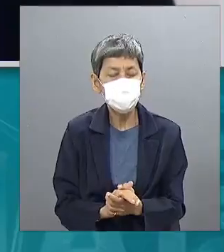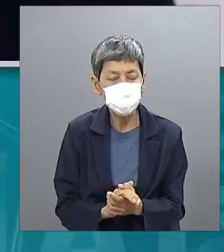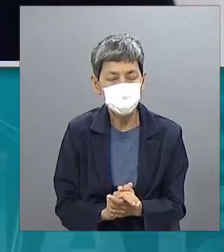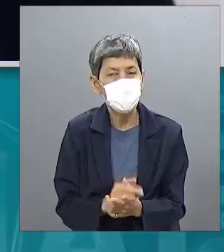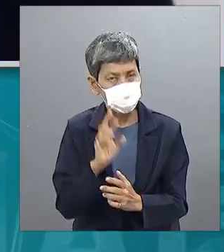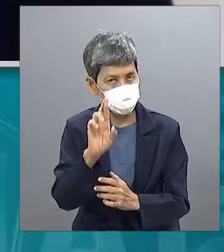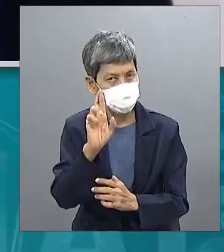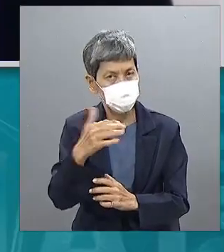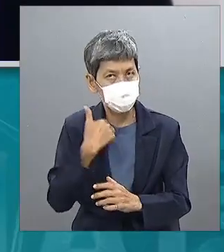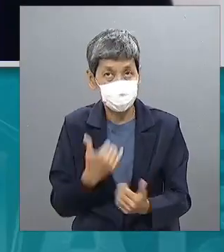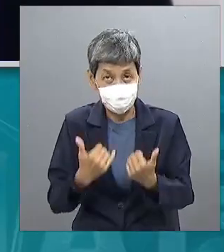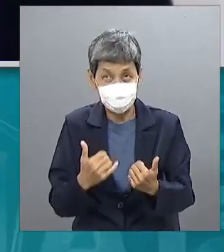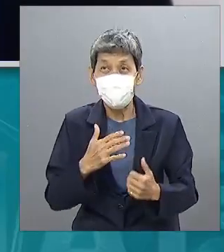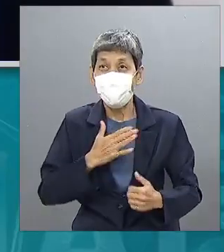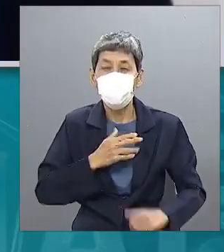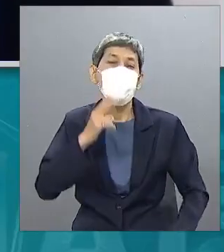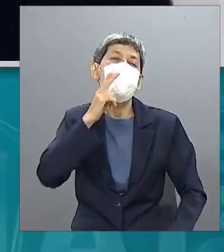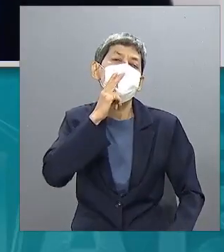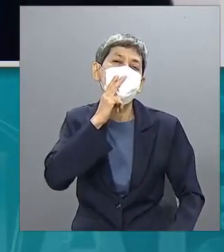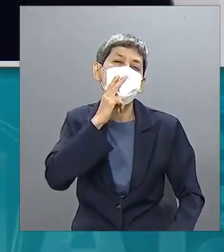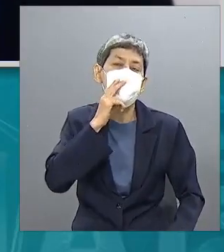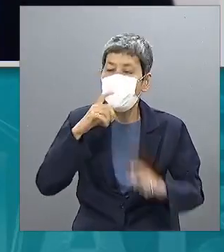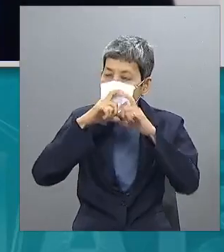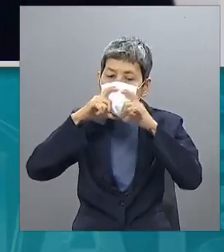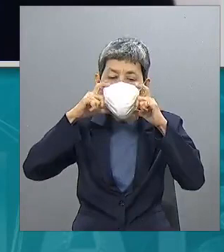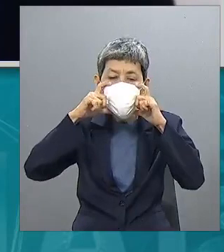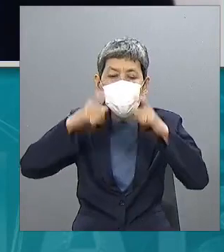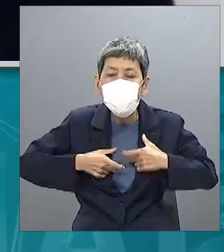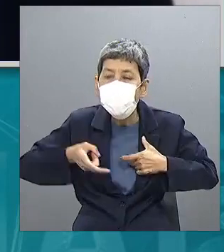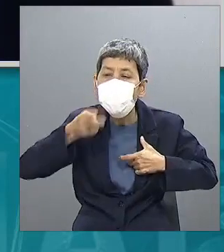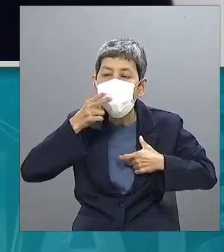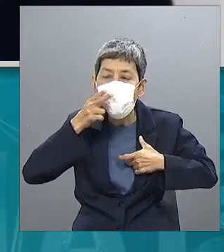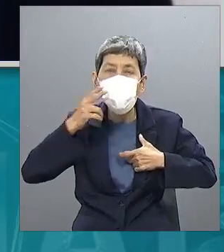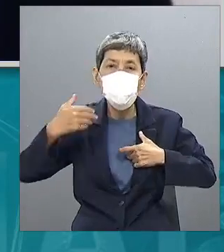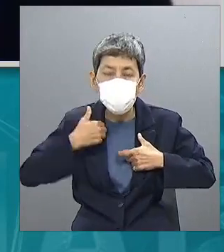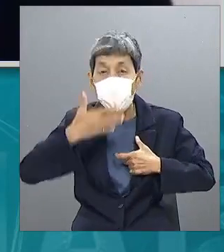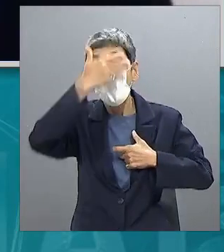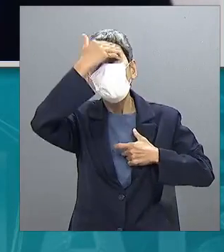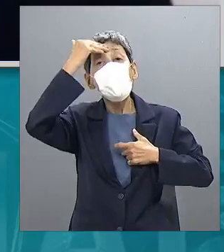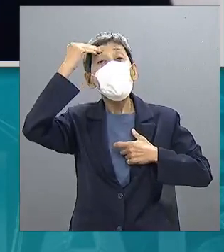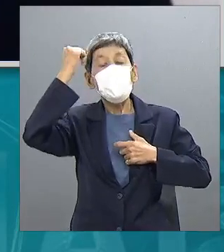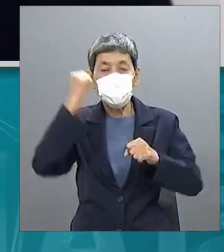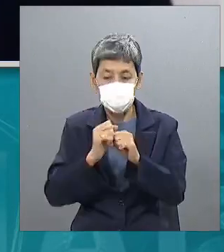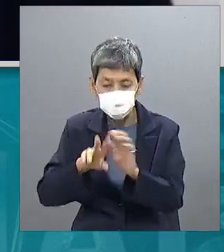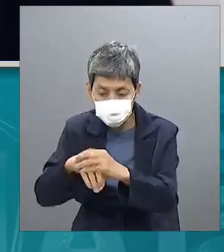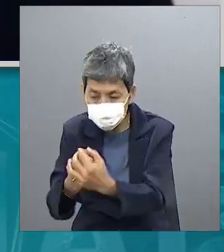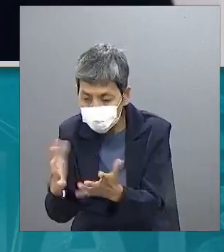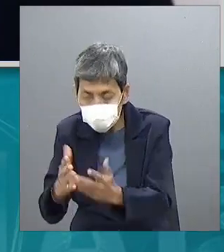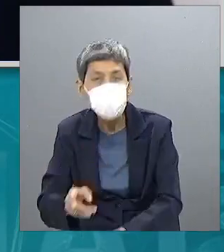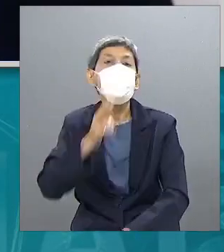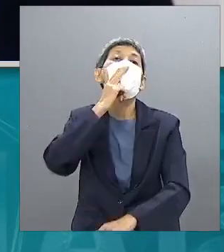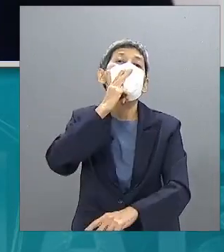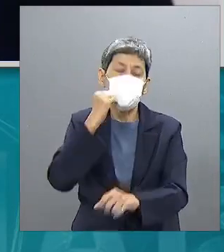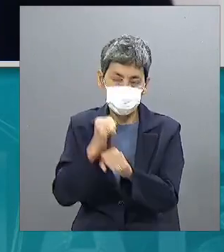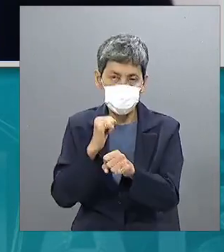คะเพราะว่าช่วงให้เราสูบบุหรี่แล้วก็ไม่ได้ใส่หน้ากากอนามัยด้วยและบางคนอาจจะลืมในการที่จะล้างมือก่อนสูบบุหรี่อีกอาจจะมีการ